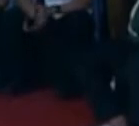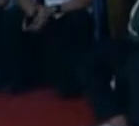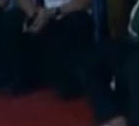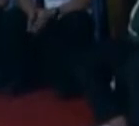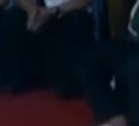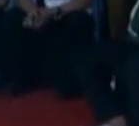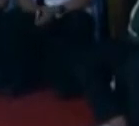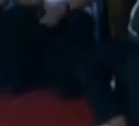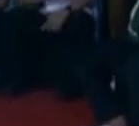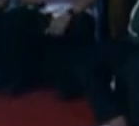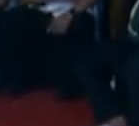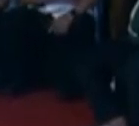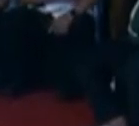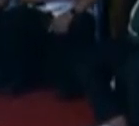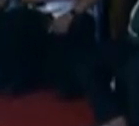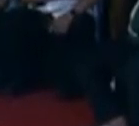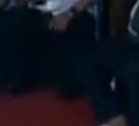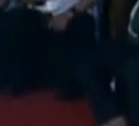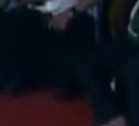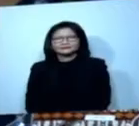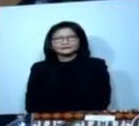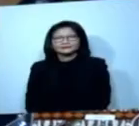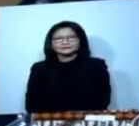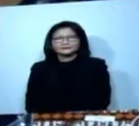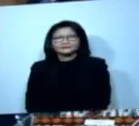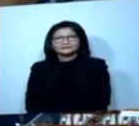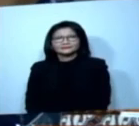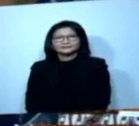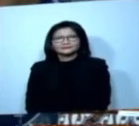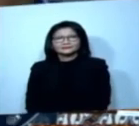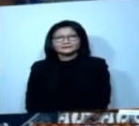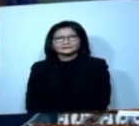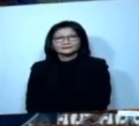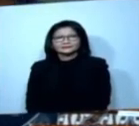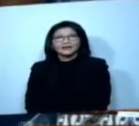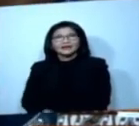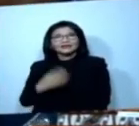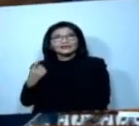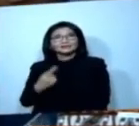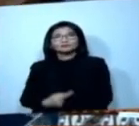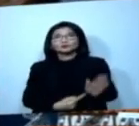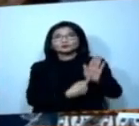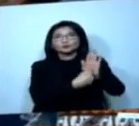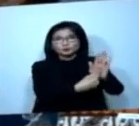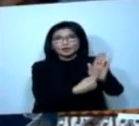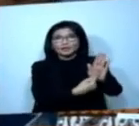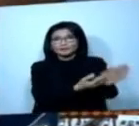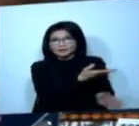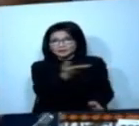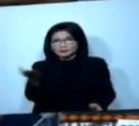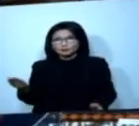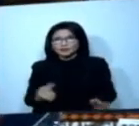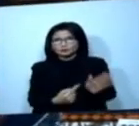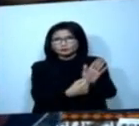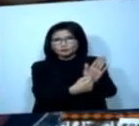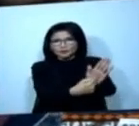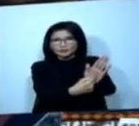53,15%. Selisih suara sekitar 6%. Pilpres 2019, Jokowi beroleh suara